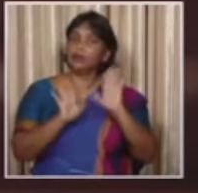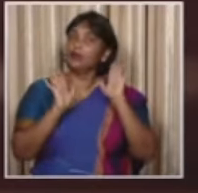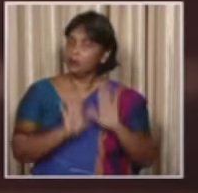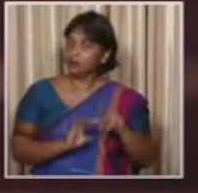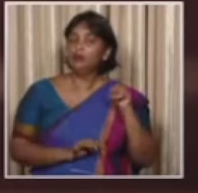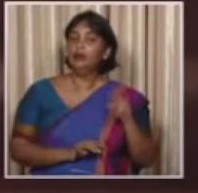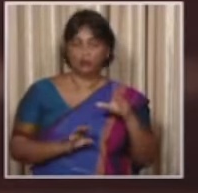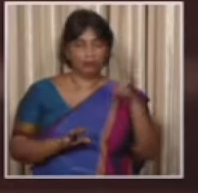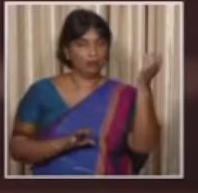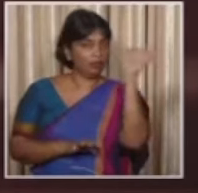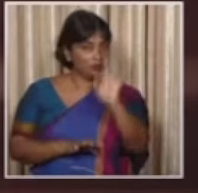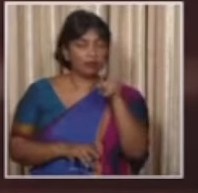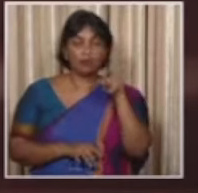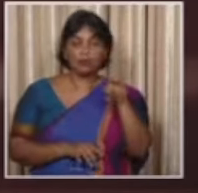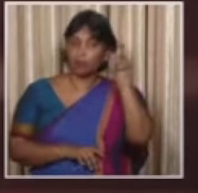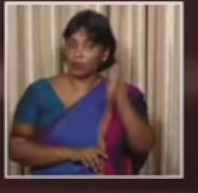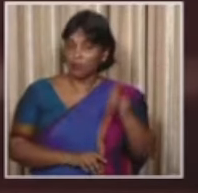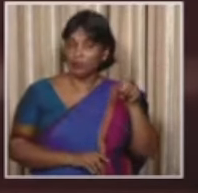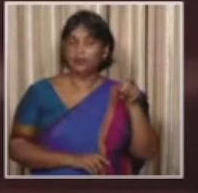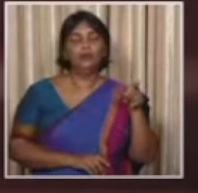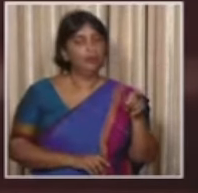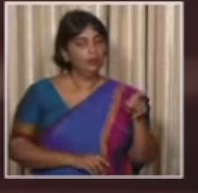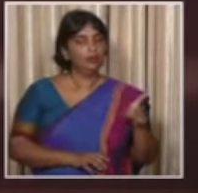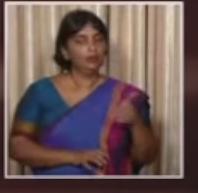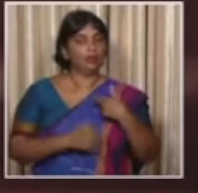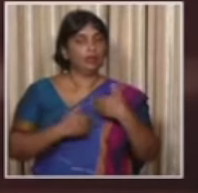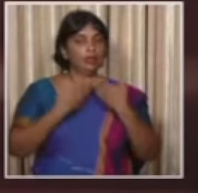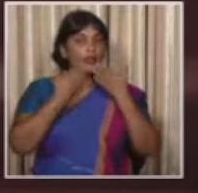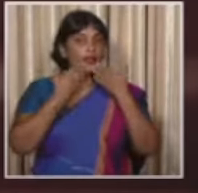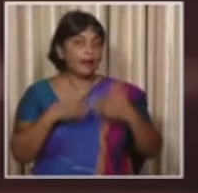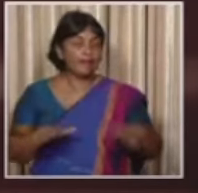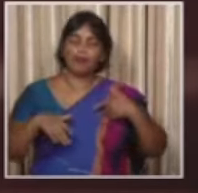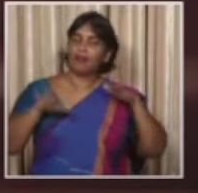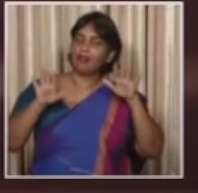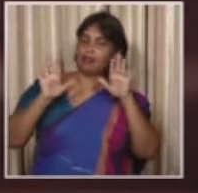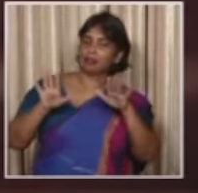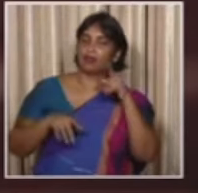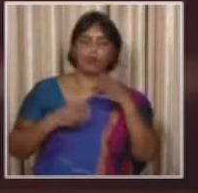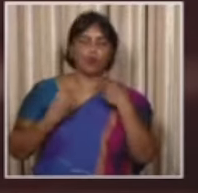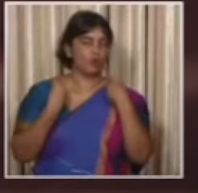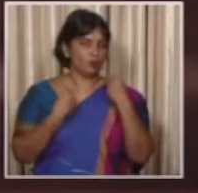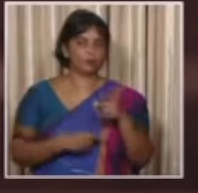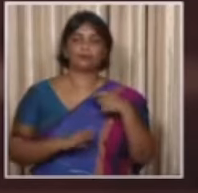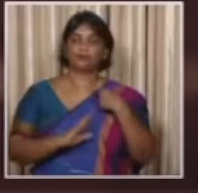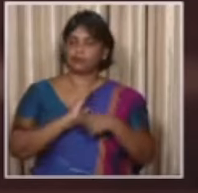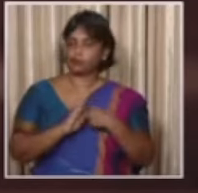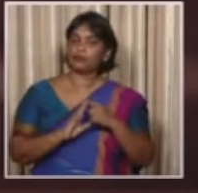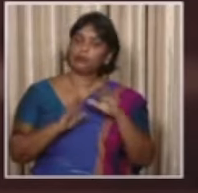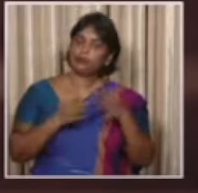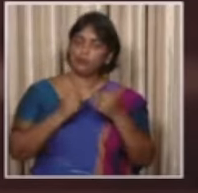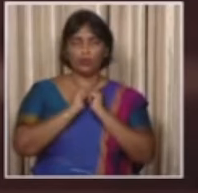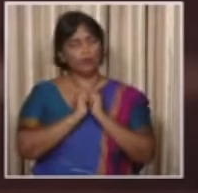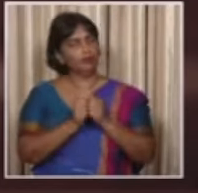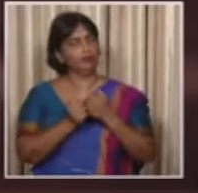හැබැයි ඒ පත් කරන්නට යවන අය නිමාඩු ගත කරන්න යවනවා නම් ඒක මහා අපරාධයක්. ඒක රටට මොකක් හරි